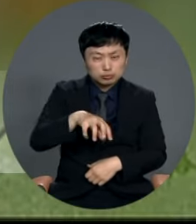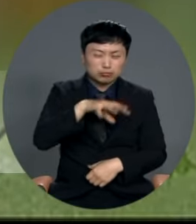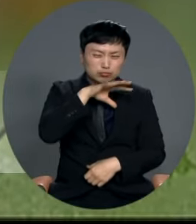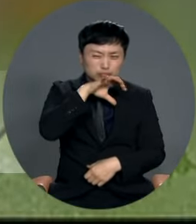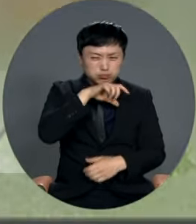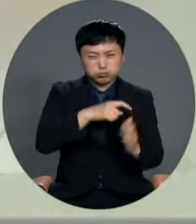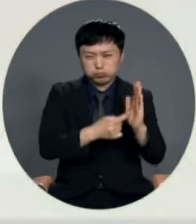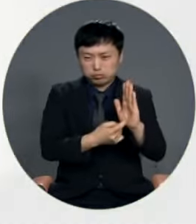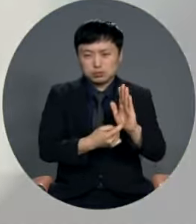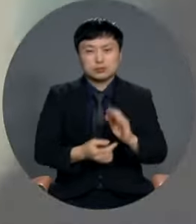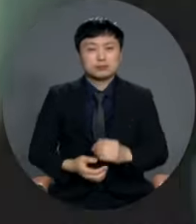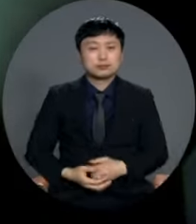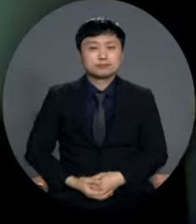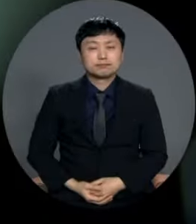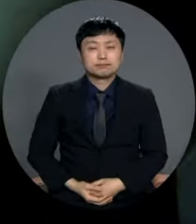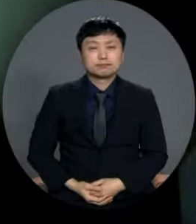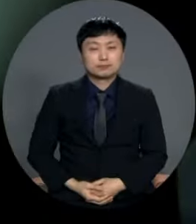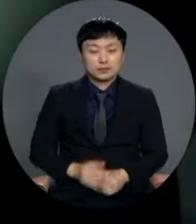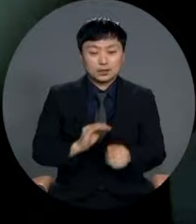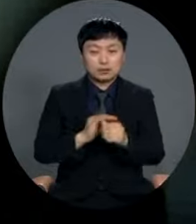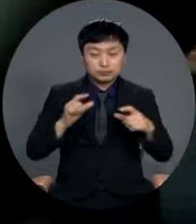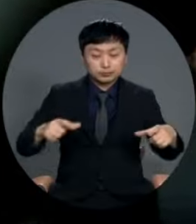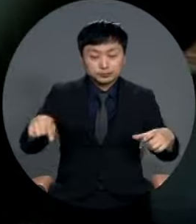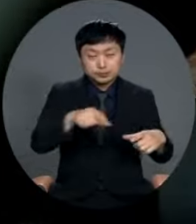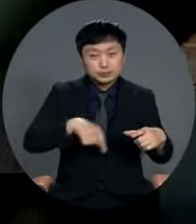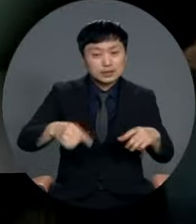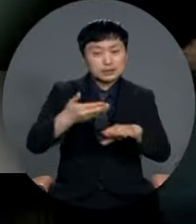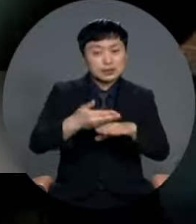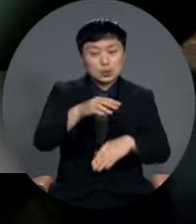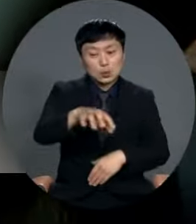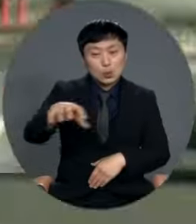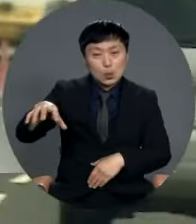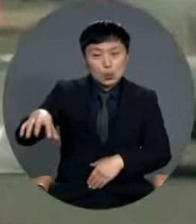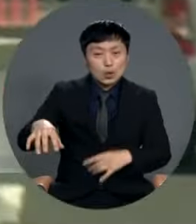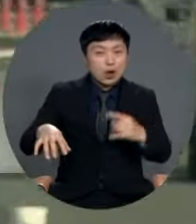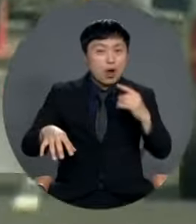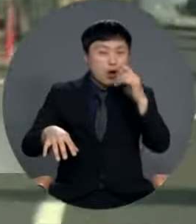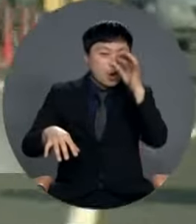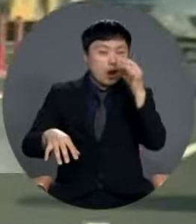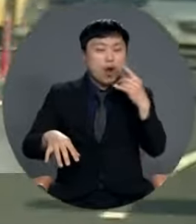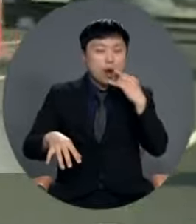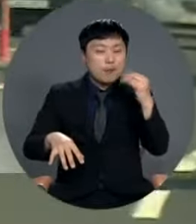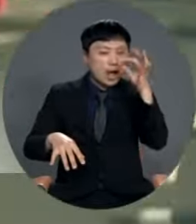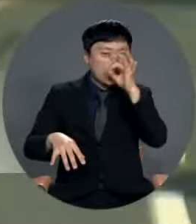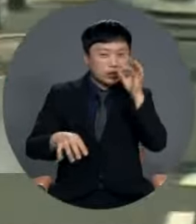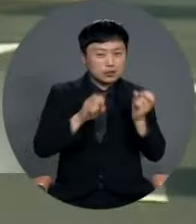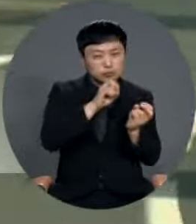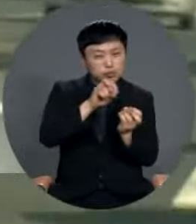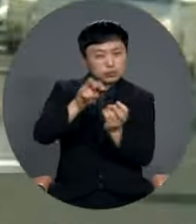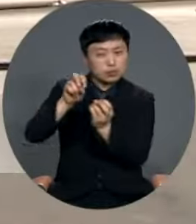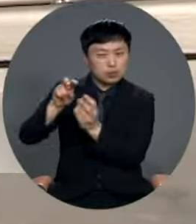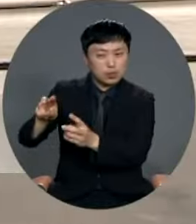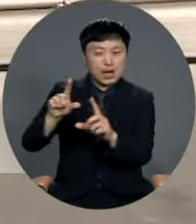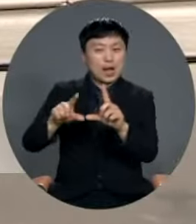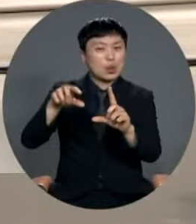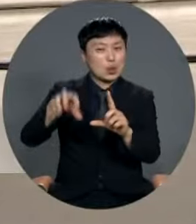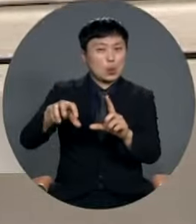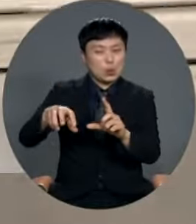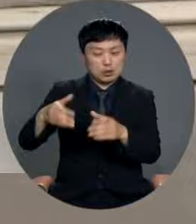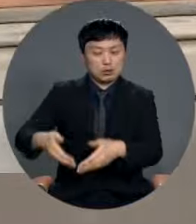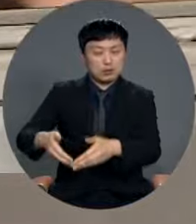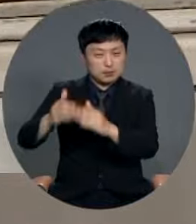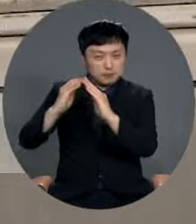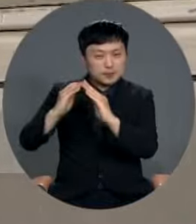떨어진 상황입니다. 경상북도는 타시도로 모돈 출하를 유도하는 한편 안동 서우면에 모돈 도축장을 마련하는